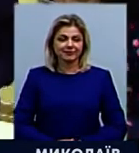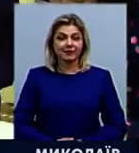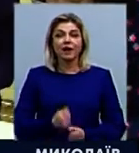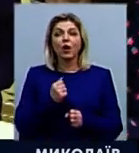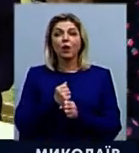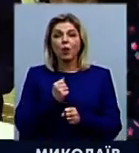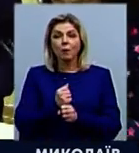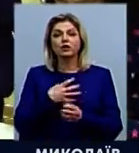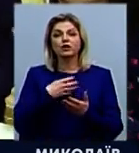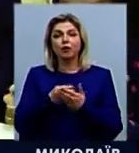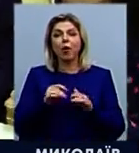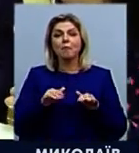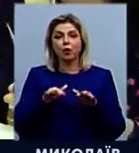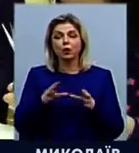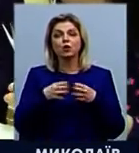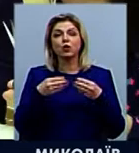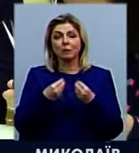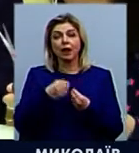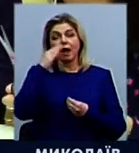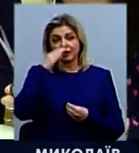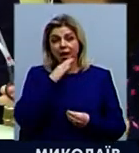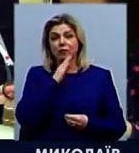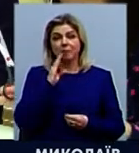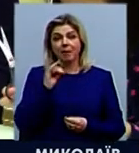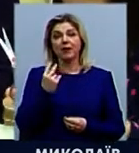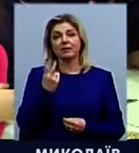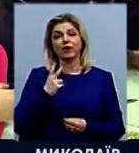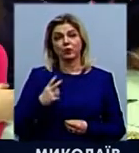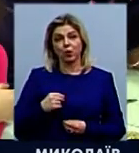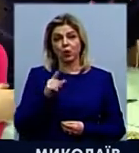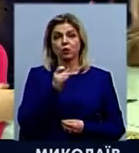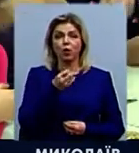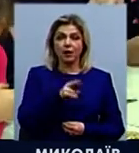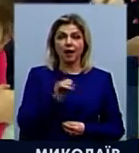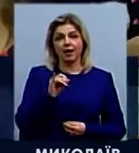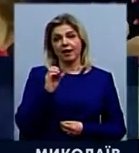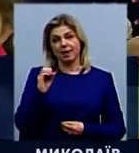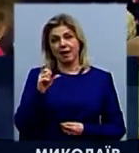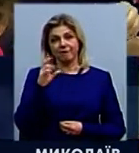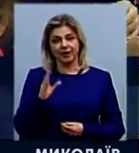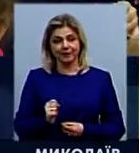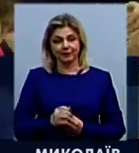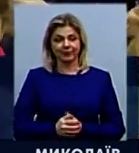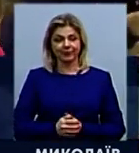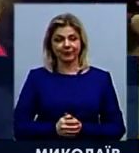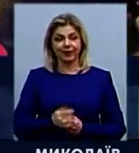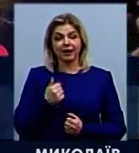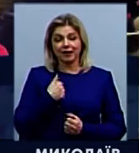Робить своїх павучків родина Тудовших – тато, мама та дві донечки – Зоя і Єва. Ну, я думаю, в нас виходить